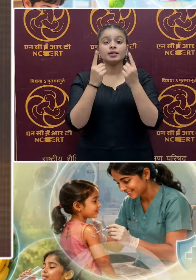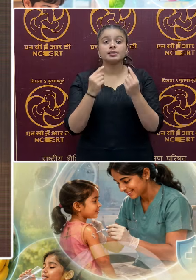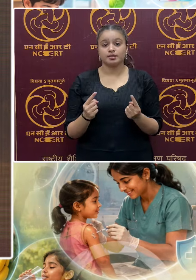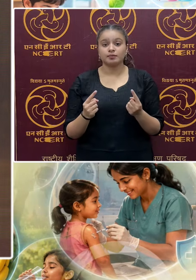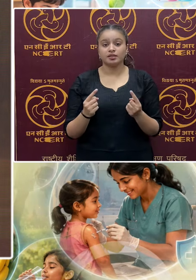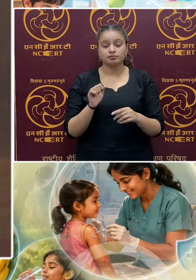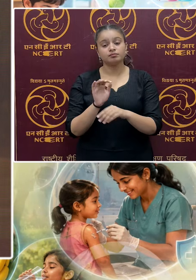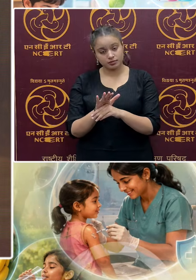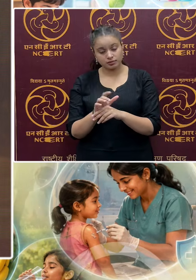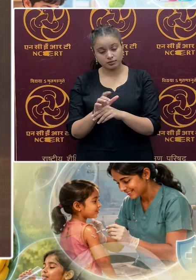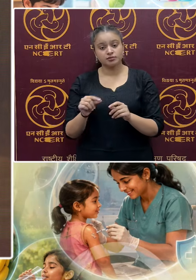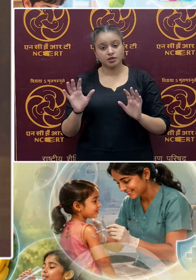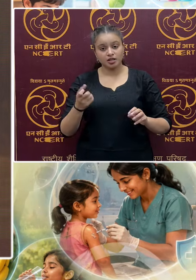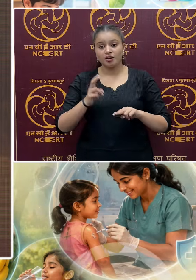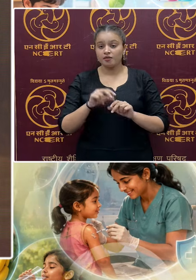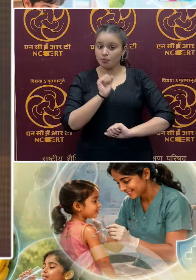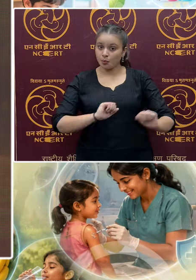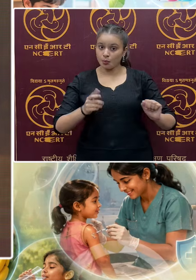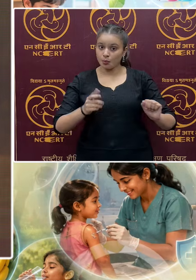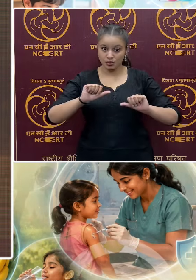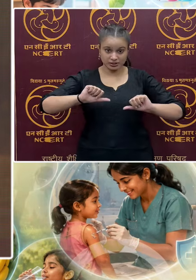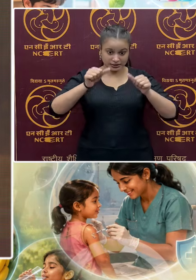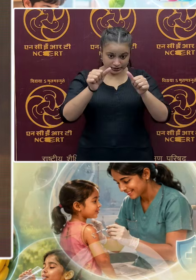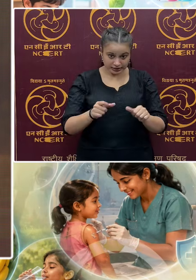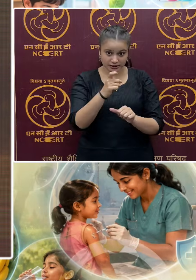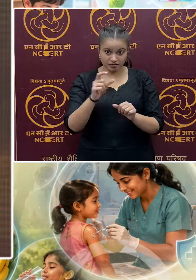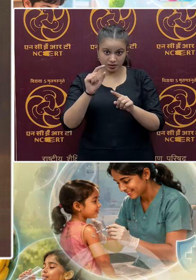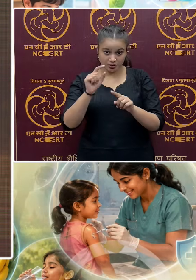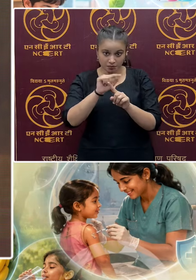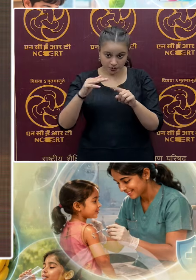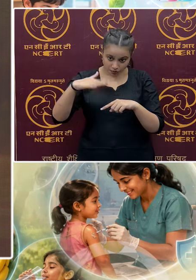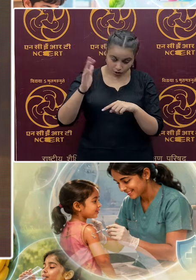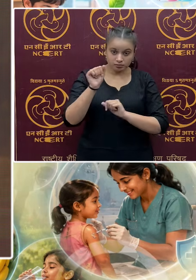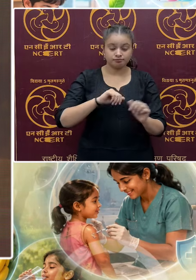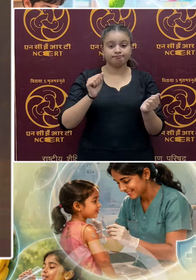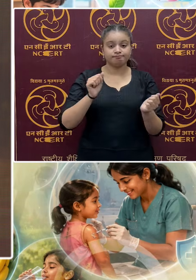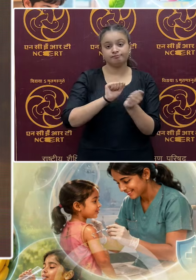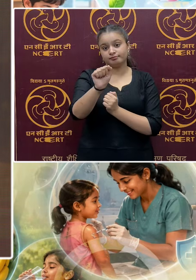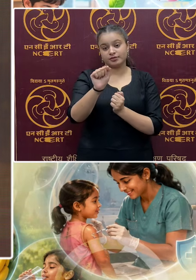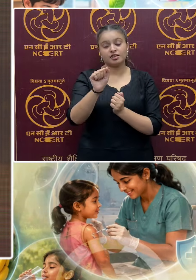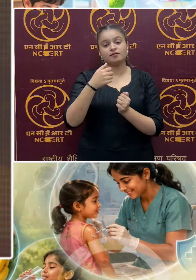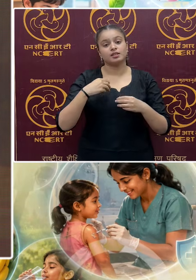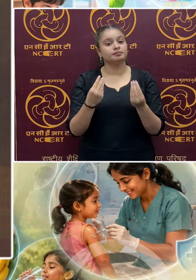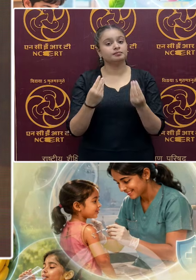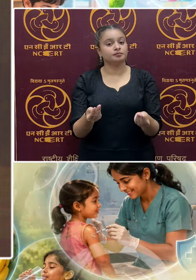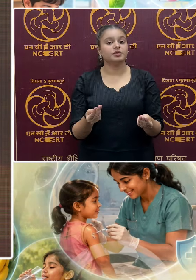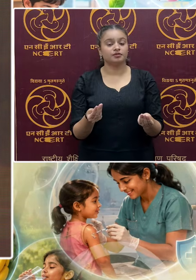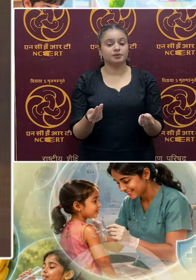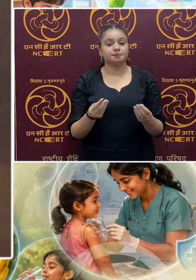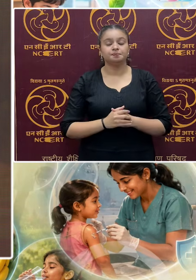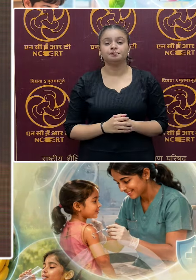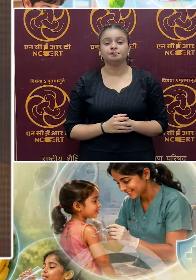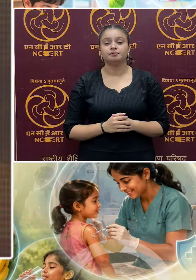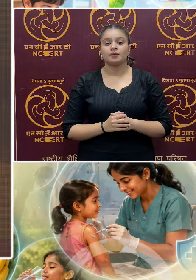तक पहुंचाया जाएगा। इफ़ इन केस यू स्कोर मोर देन 70%, देन यू will be given a participation certificate as